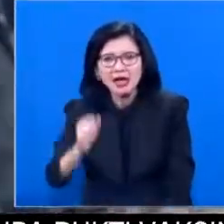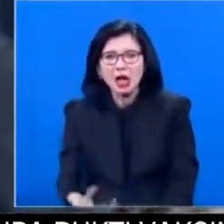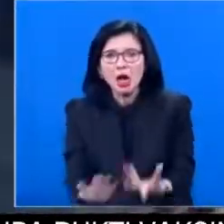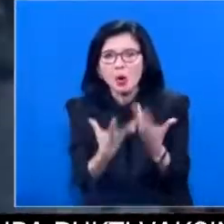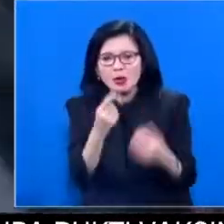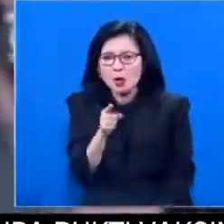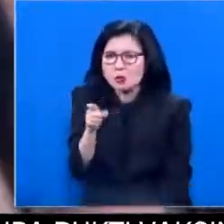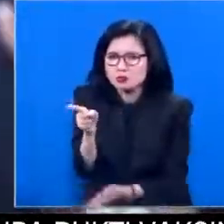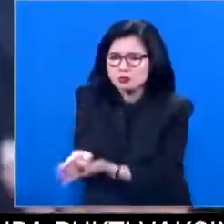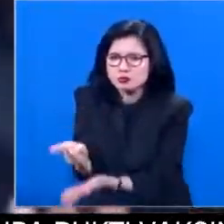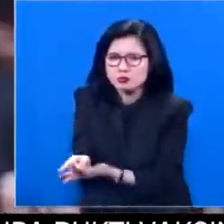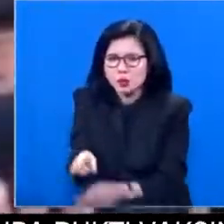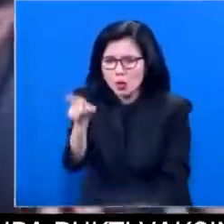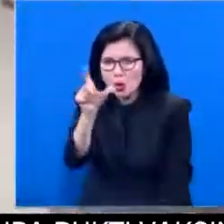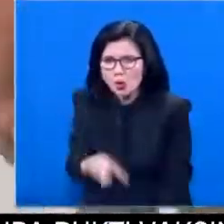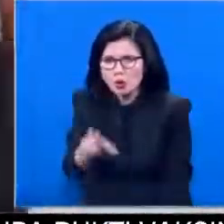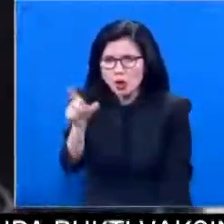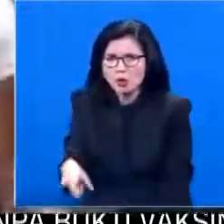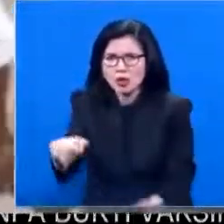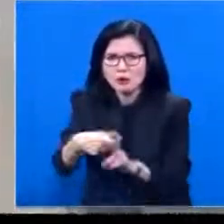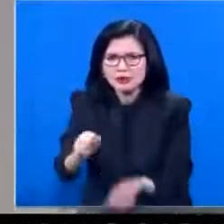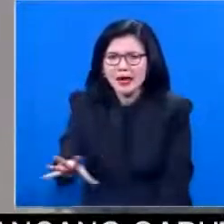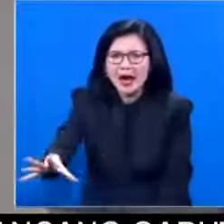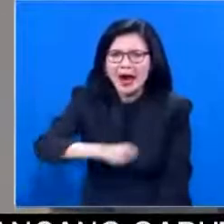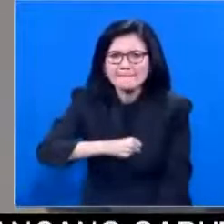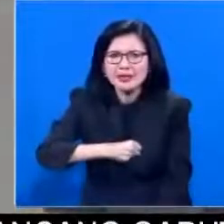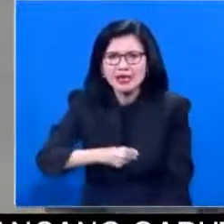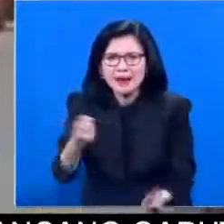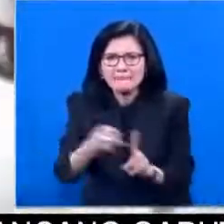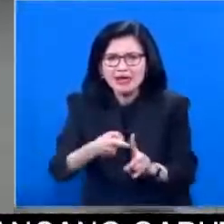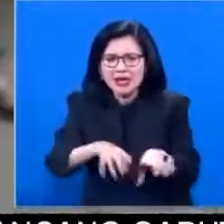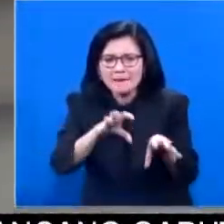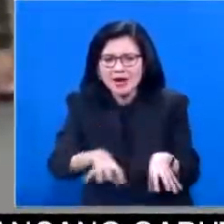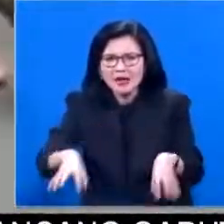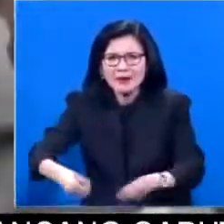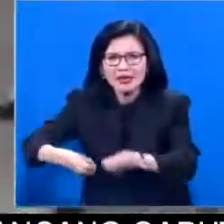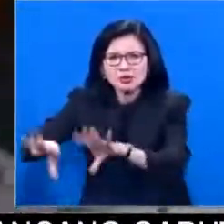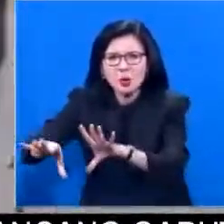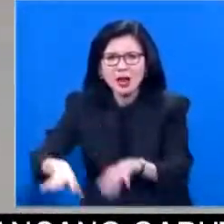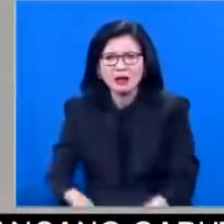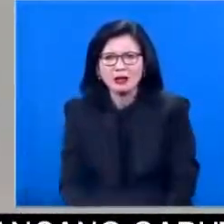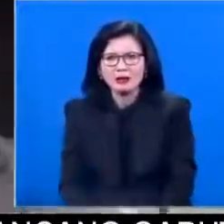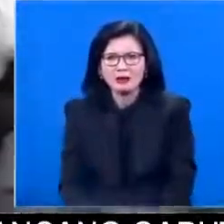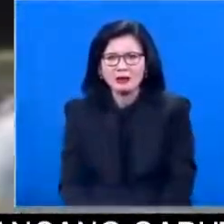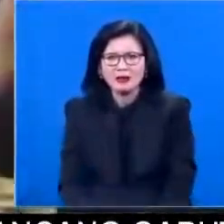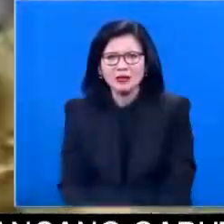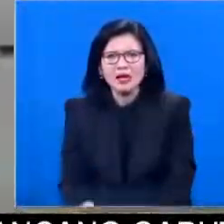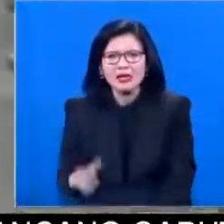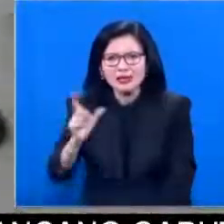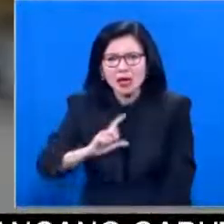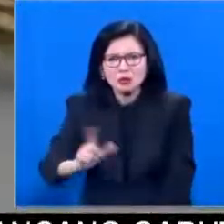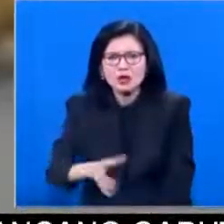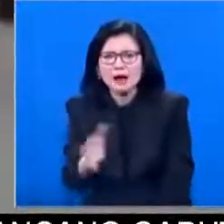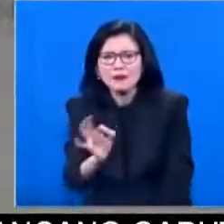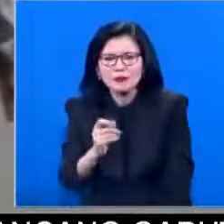menuding pihak koperasi berbuat semena-mena dengan mengambil paksa barang dagangan milik nasabah yang mempunyai tunggakan 10 hari lalu. Total